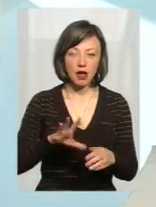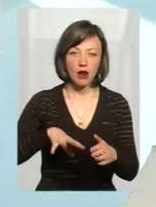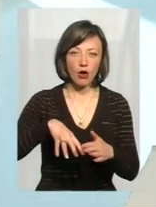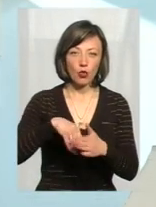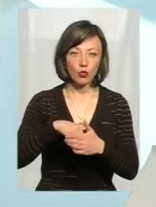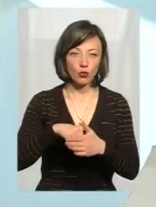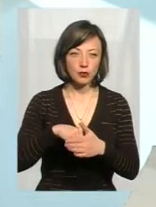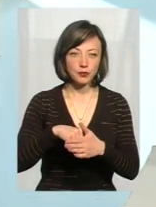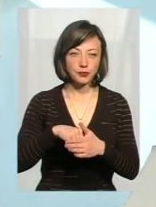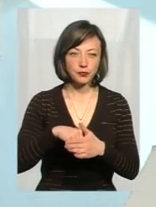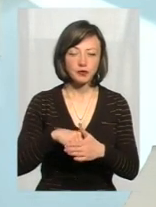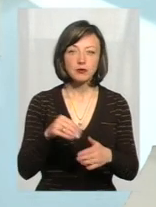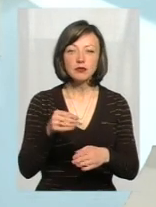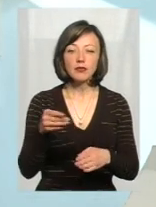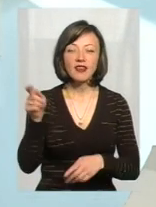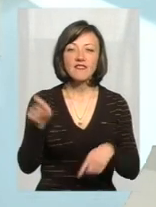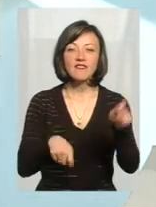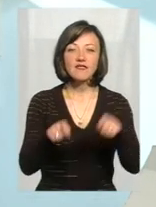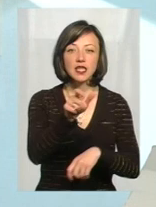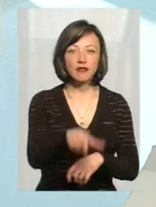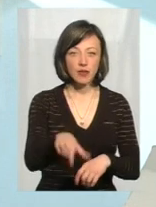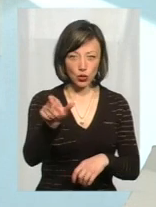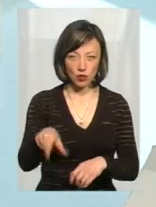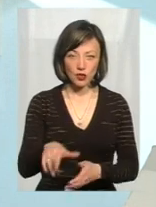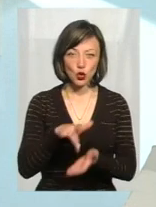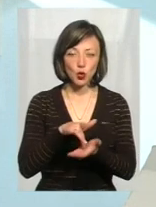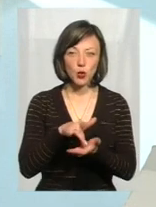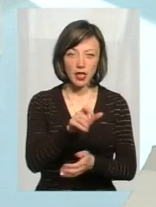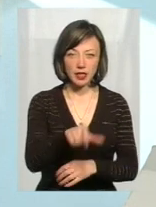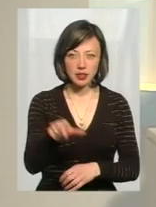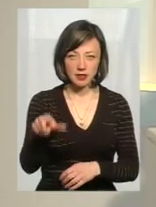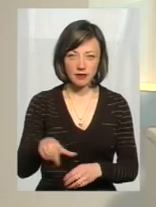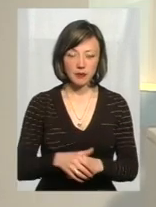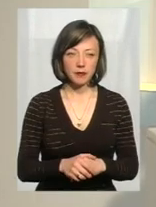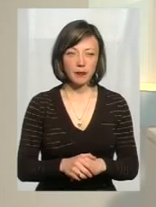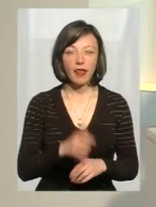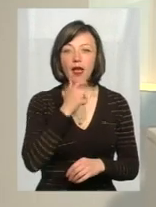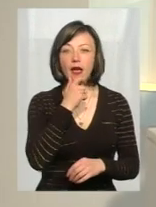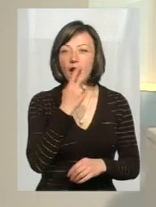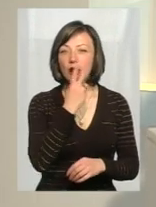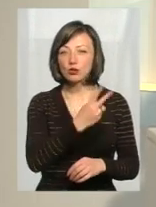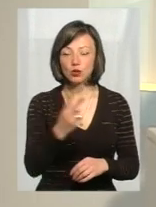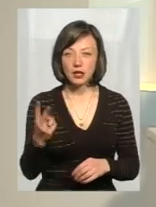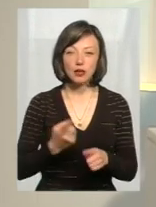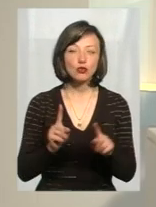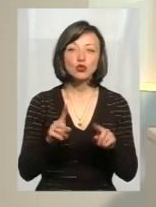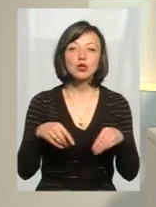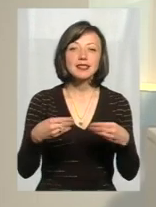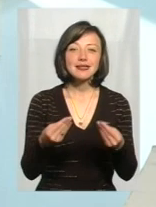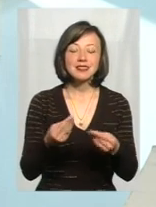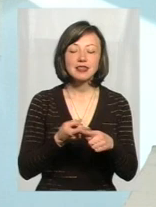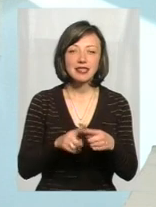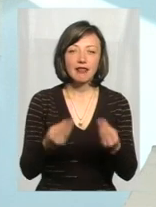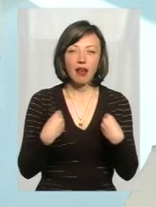рахунок відвідувачі, саме за рахунок туристів, екскурсантів. Що це дає нам? Це